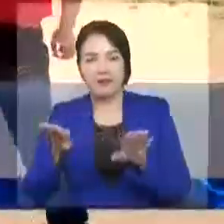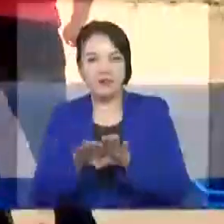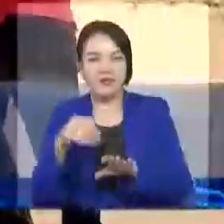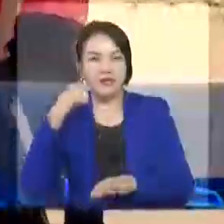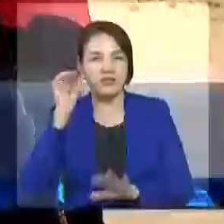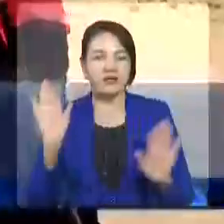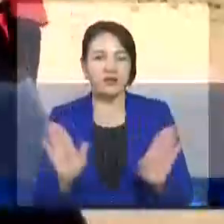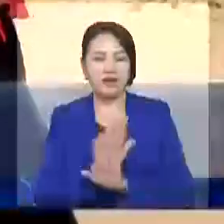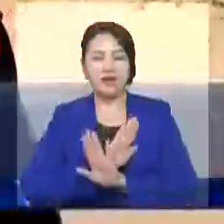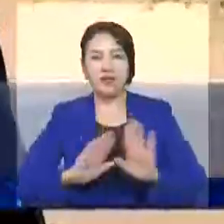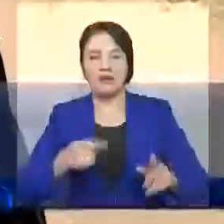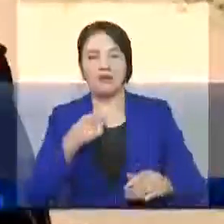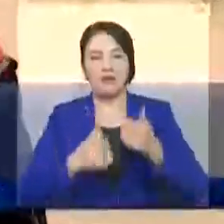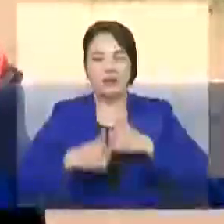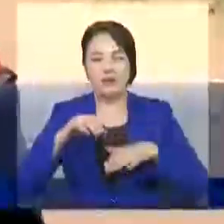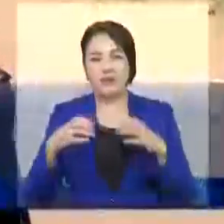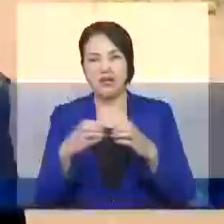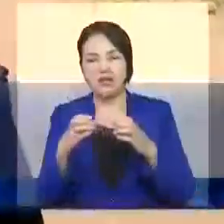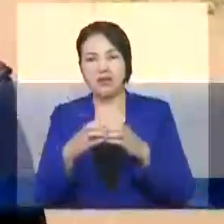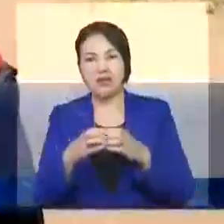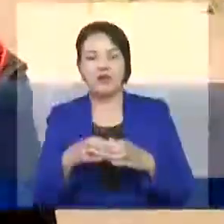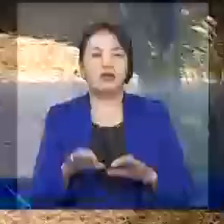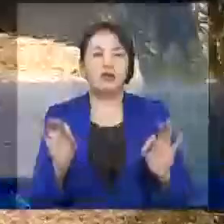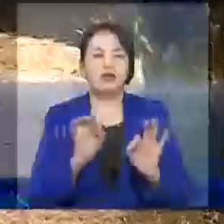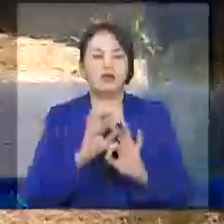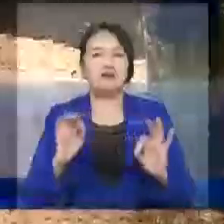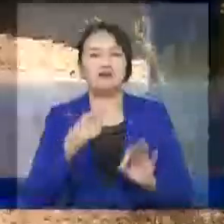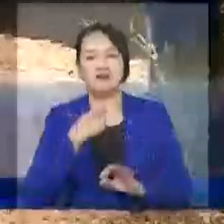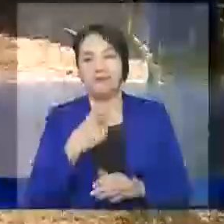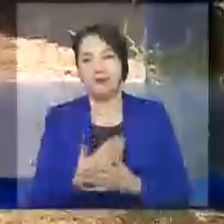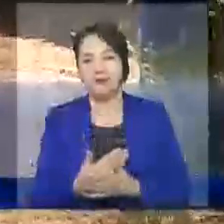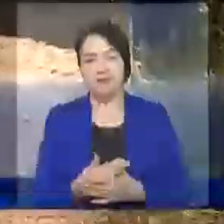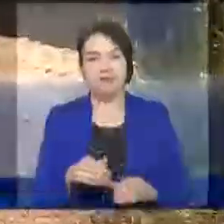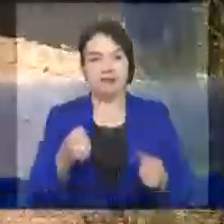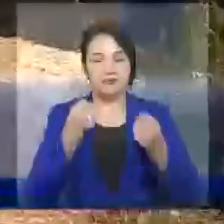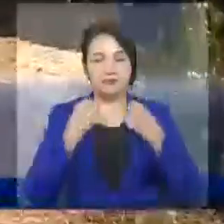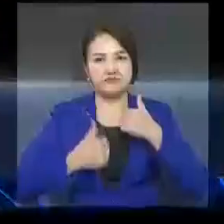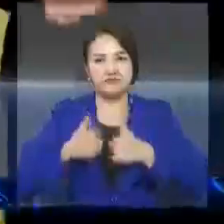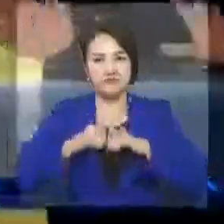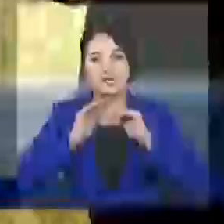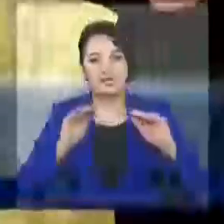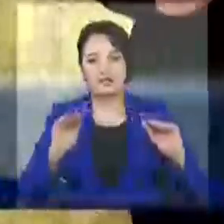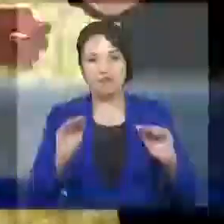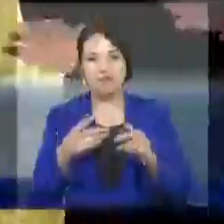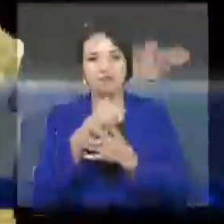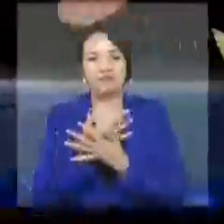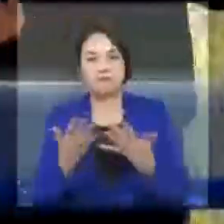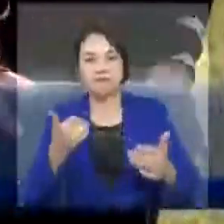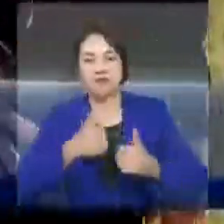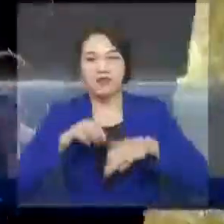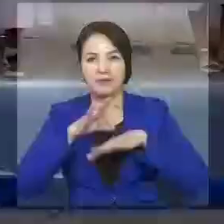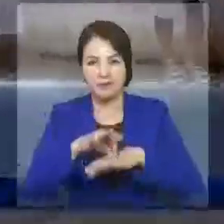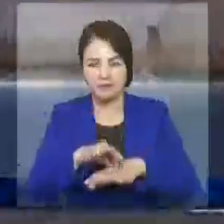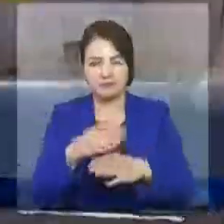Кеше ән жарысы болды. Біз топ болып таспа әнін шырқадық. Ән жарысы, спорт жарысы, балалар арасында түрлі сайыстар өтіп